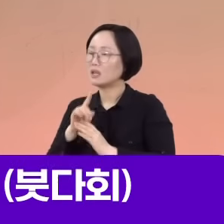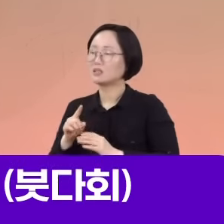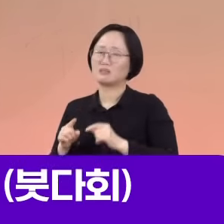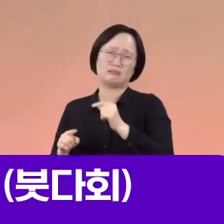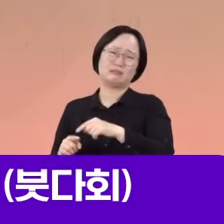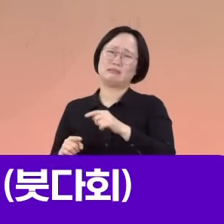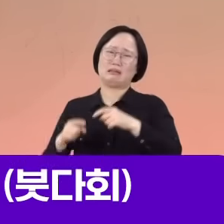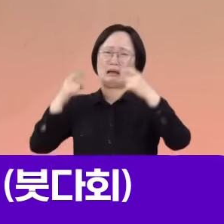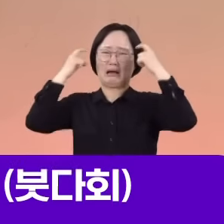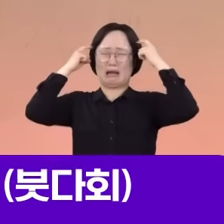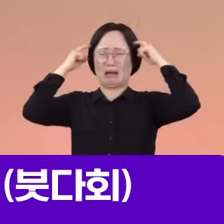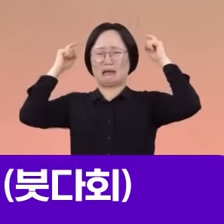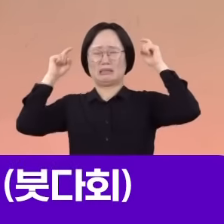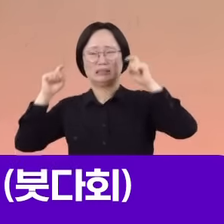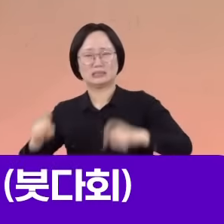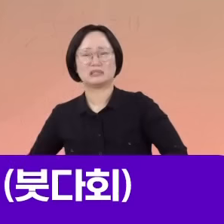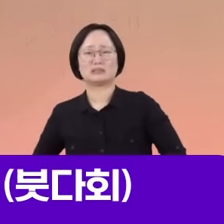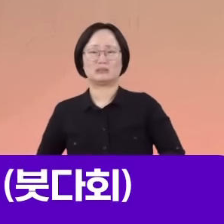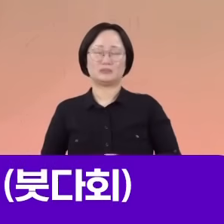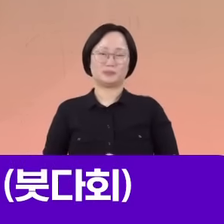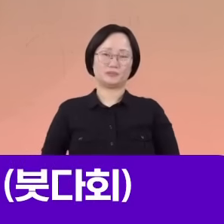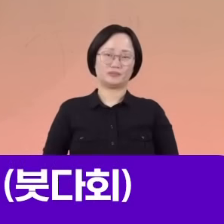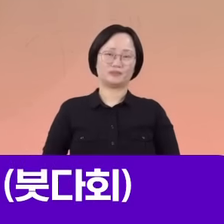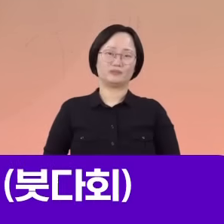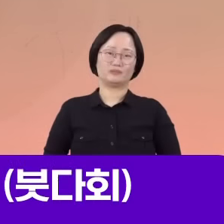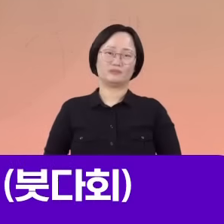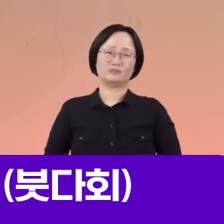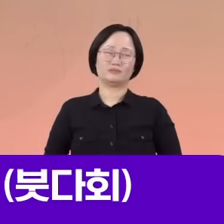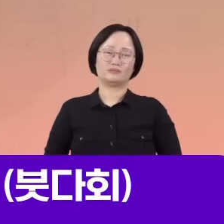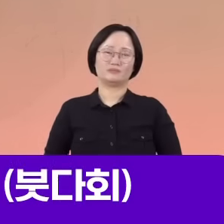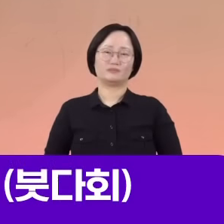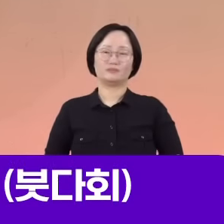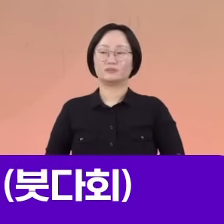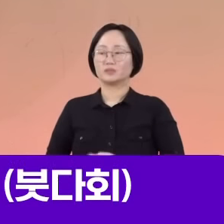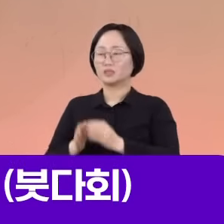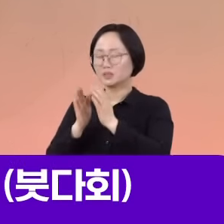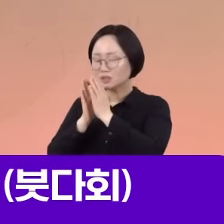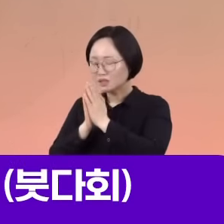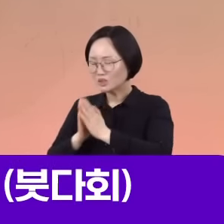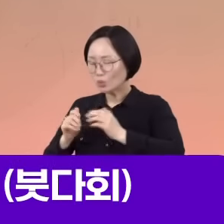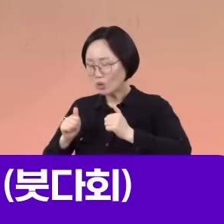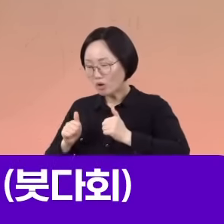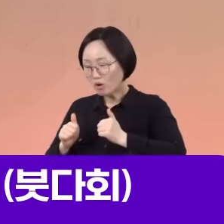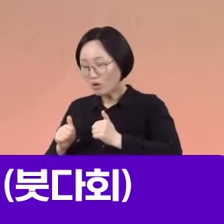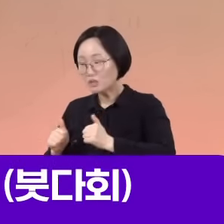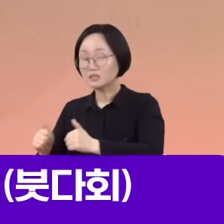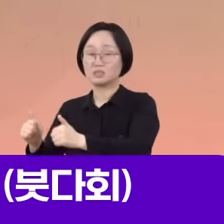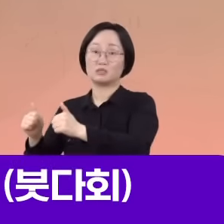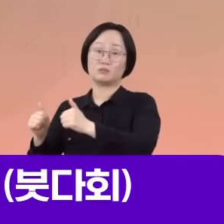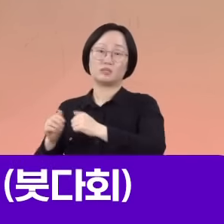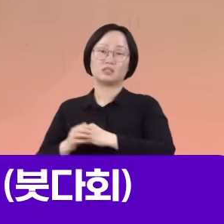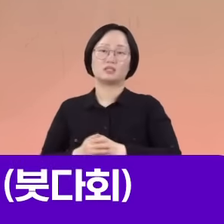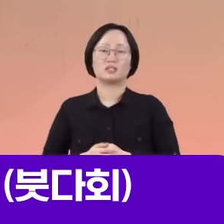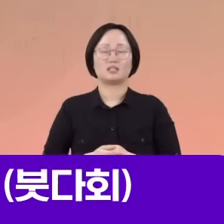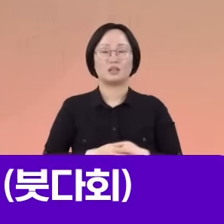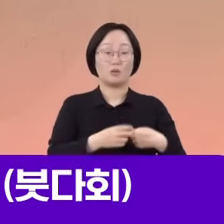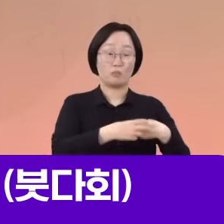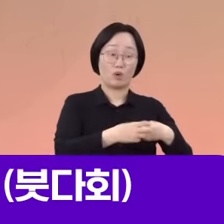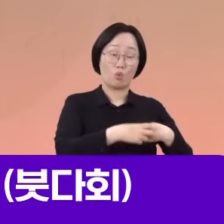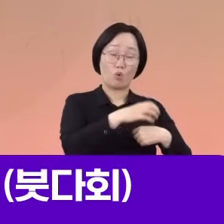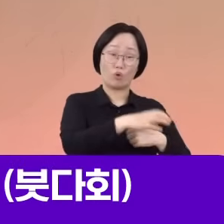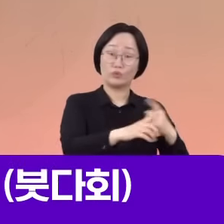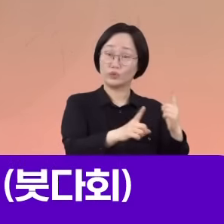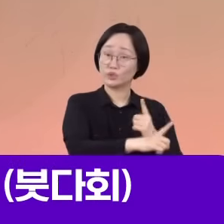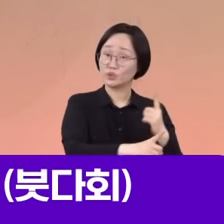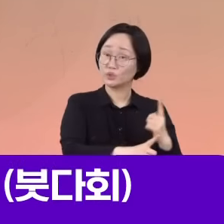여러분 기도를 열심히 해서 병원에서 치료하지 못했던 병들도 기도해